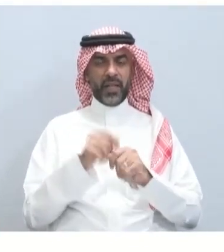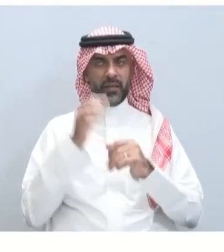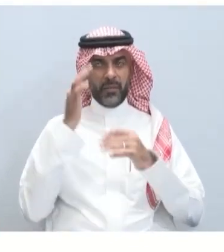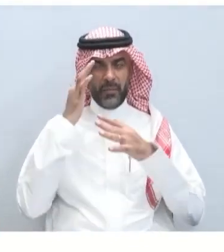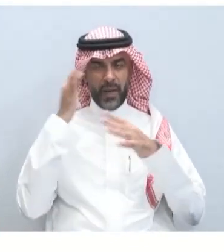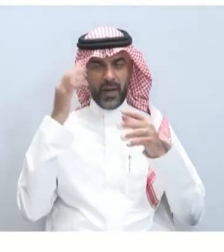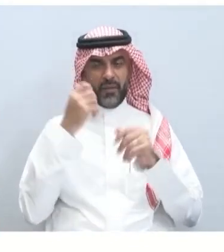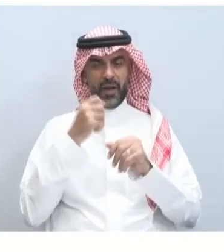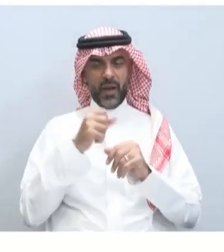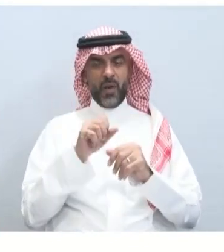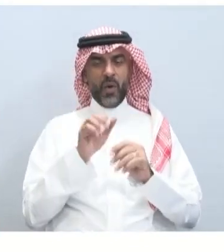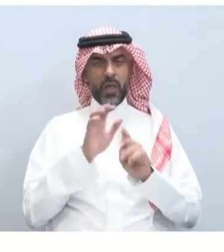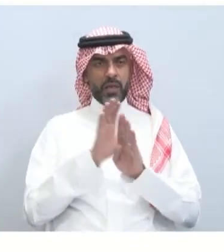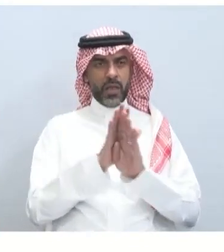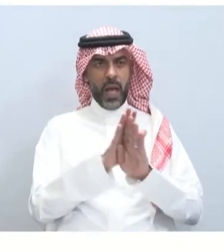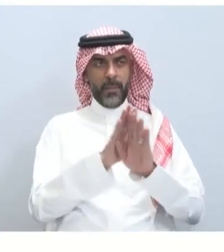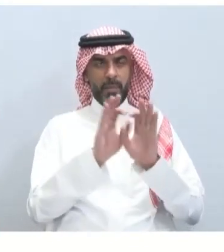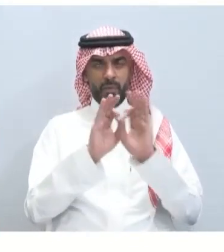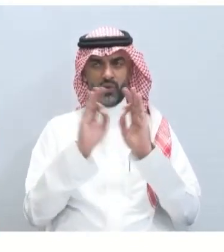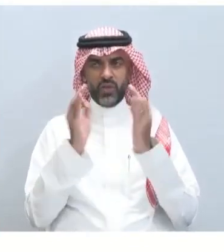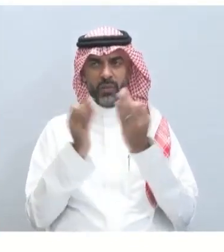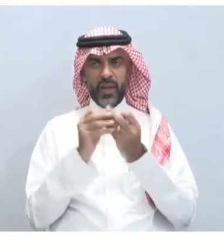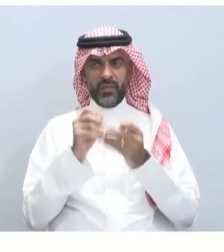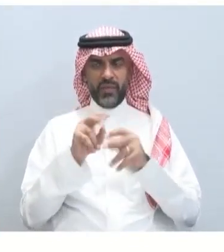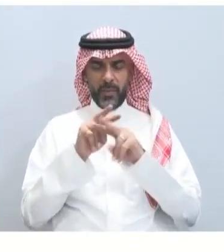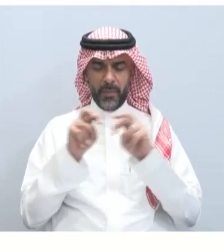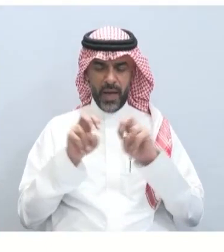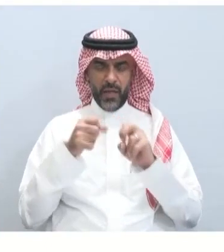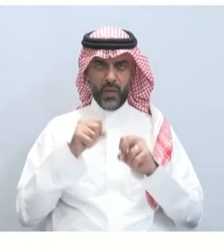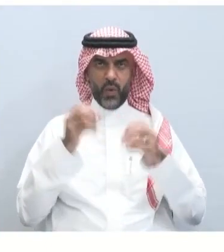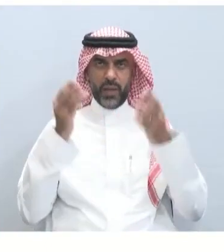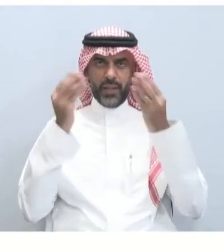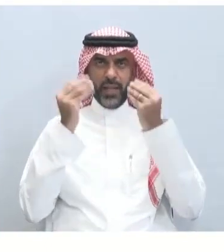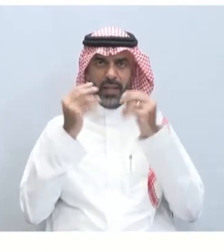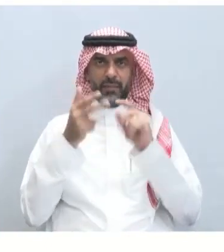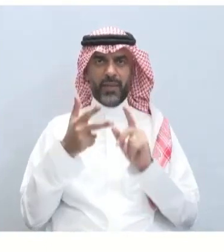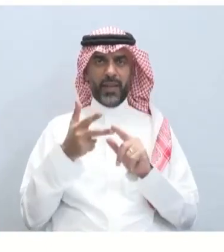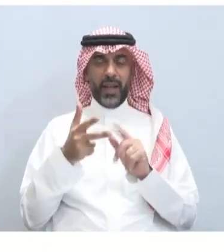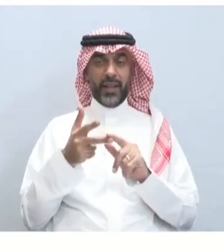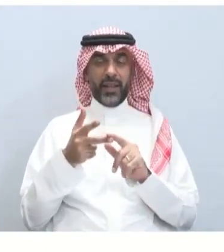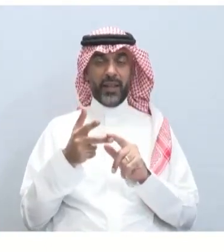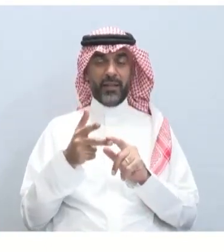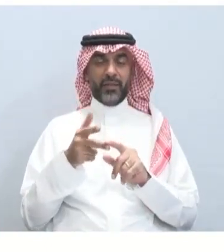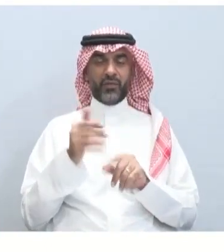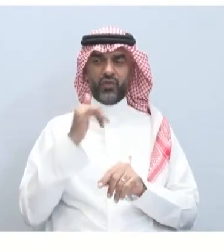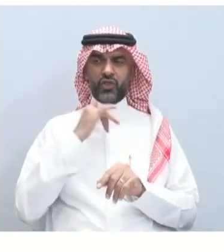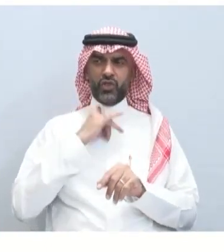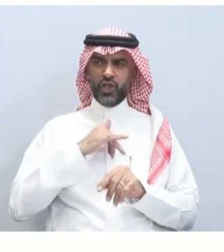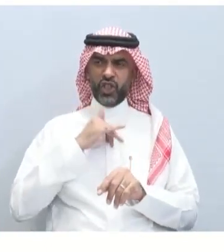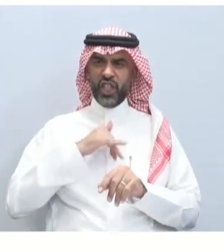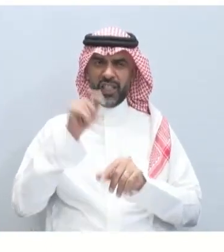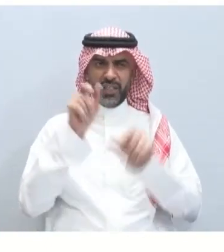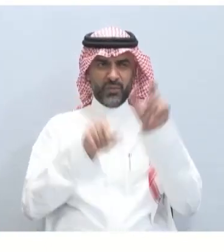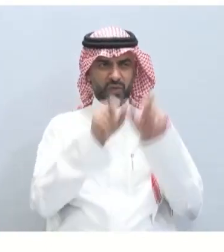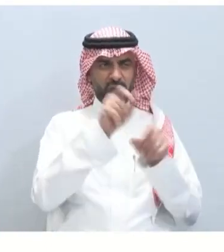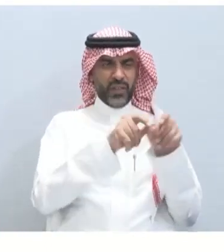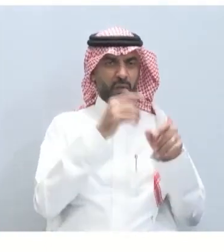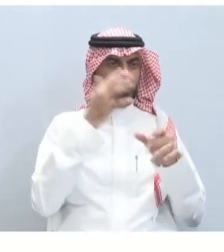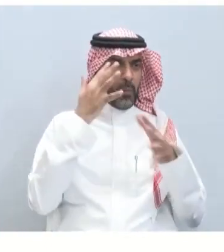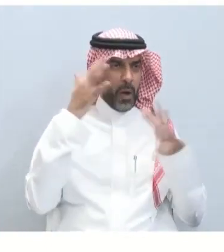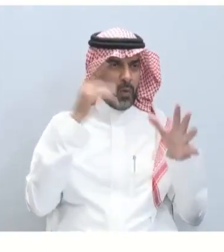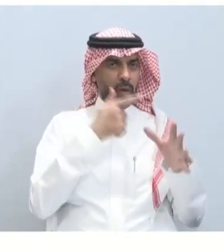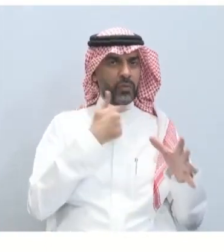دعم المجتمعات في قطاع البحث والتعليم ايضا تلبيه احتياجات المستفيدين المعلوماتيه